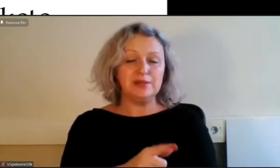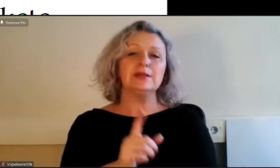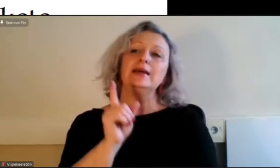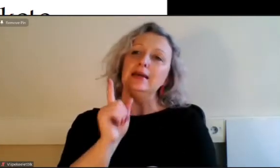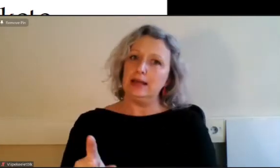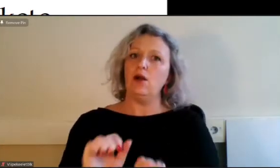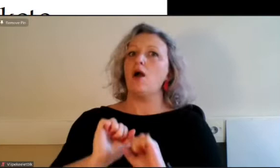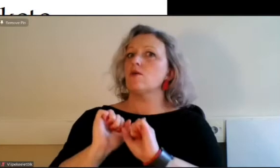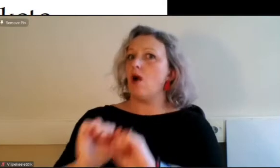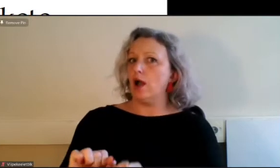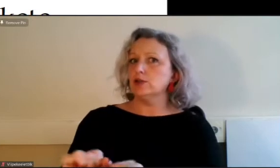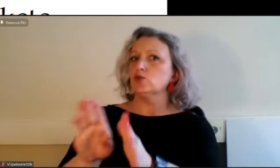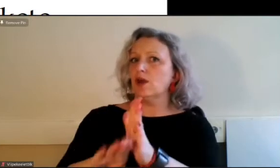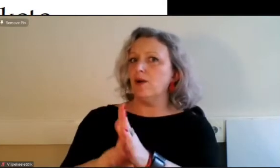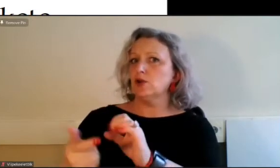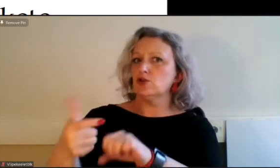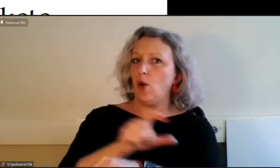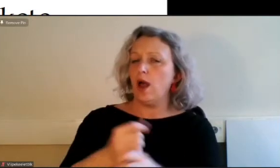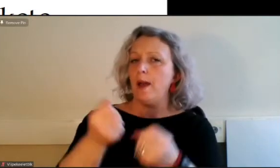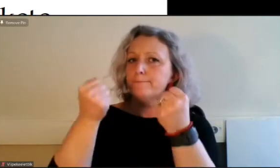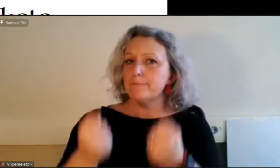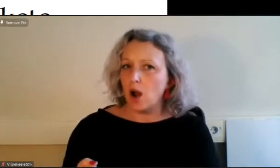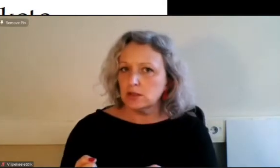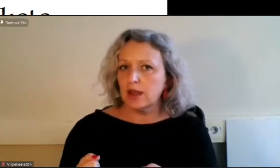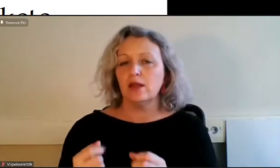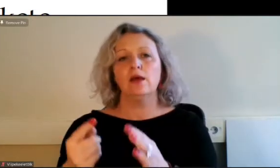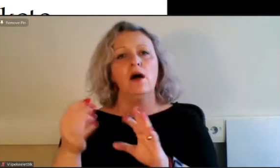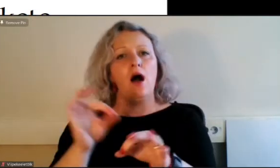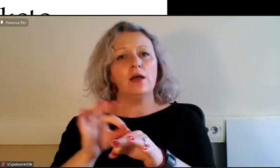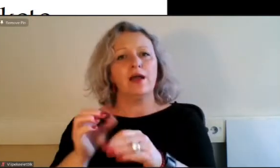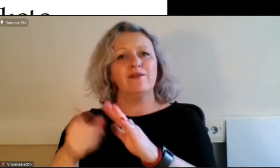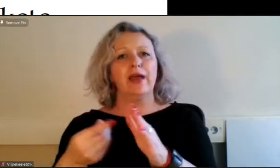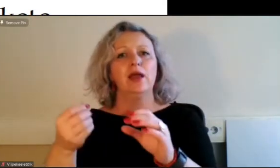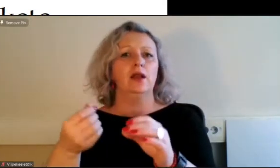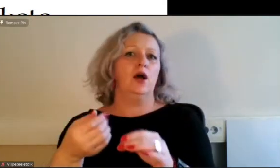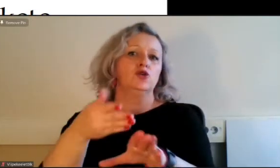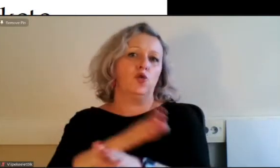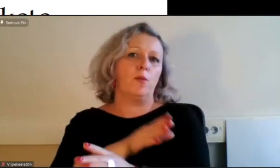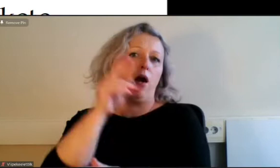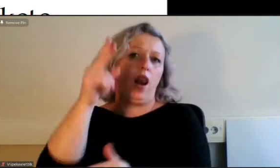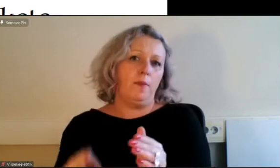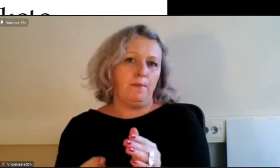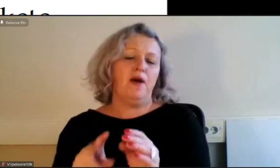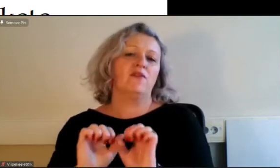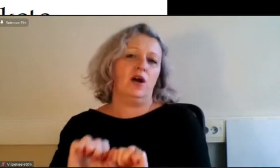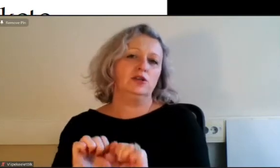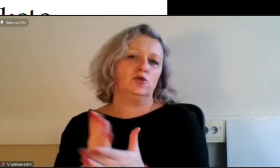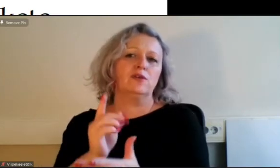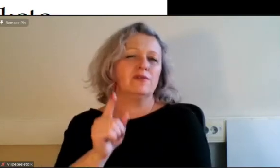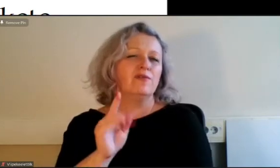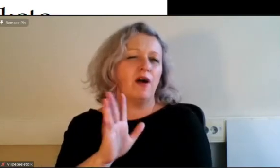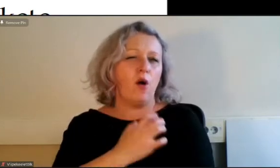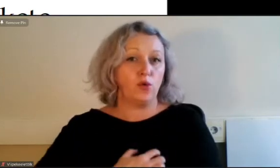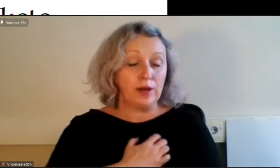selle mõttes on see Lõuna-Aafrika Vabariigi variant, aga õnneks tema ei ole levikupotentsiaalilt nii